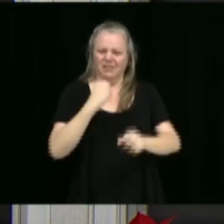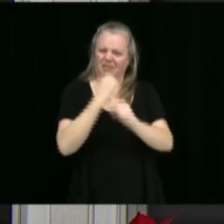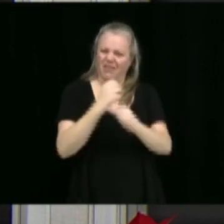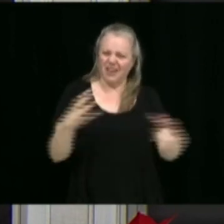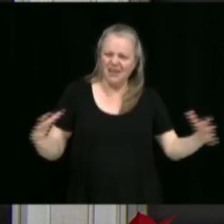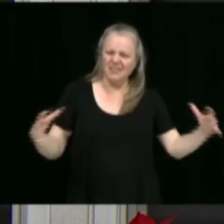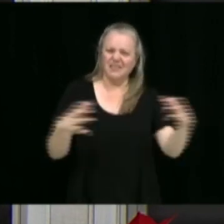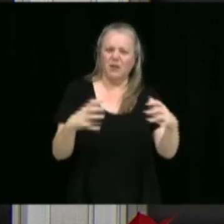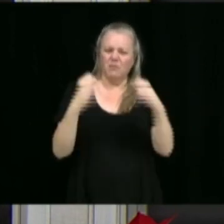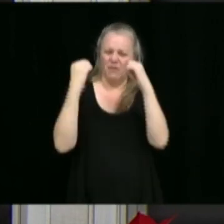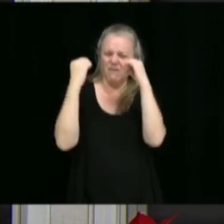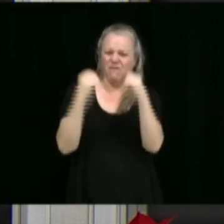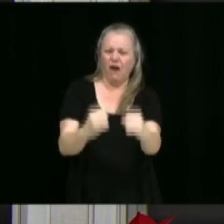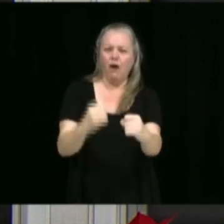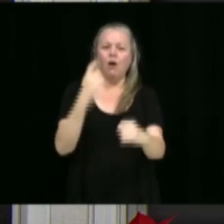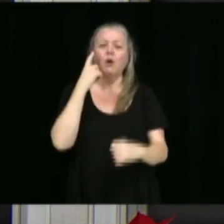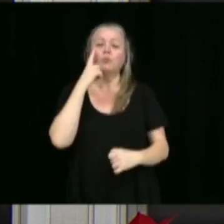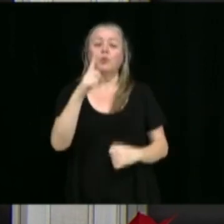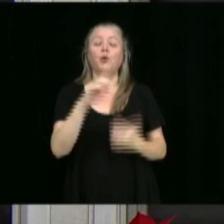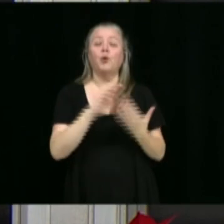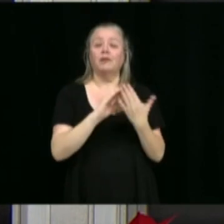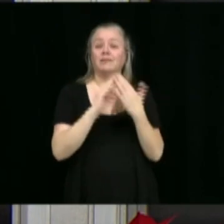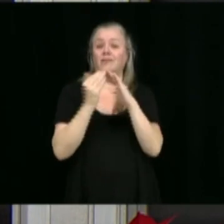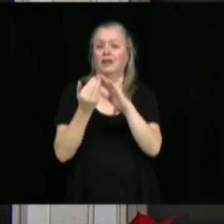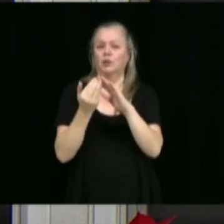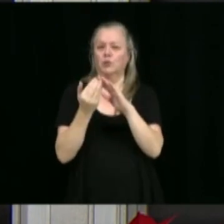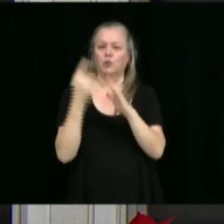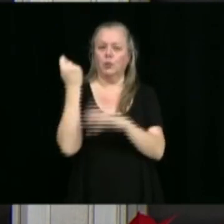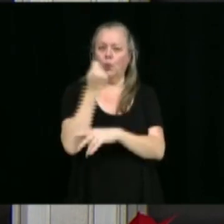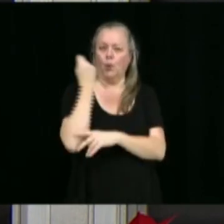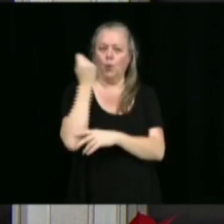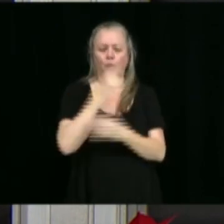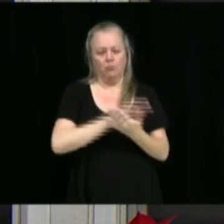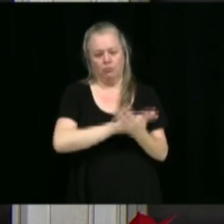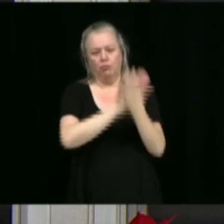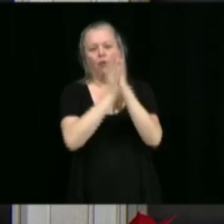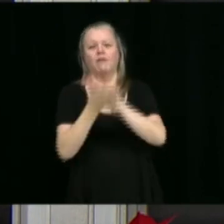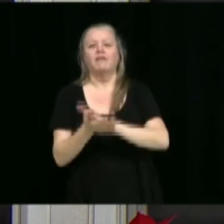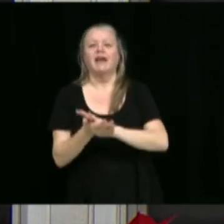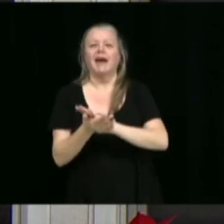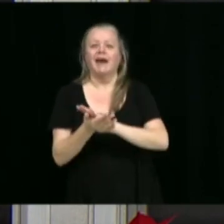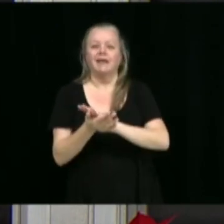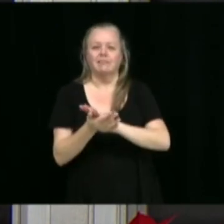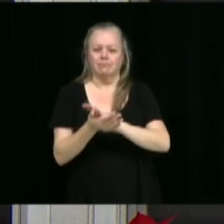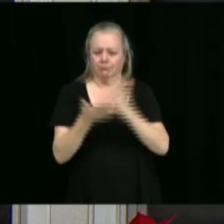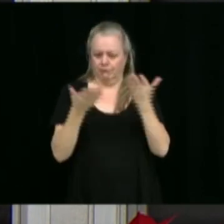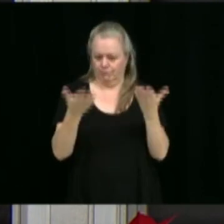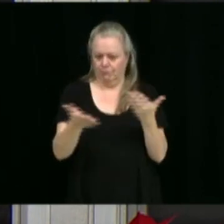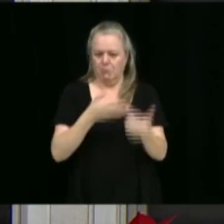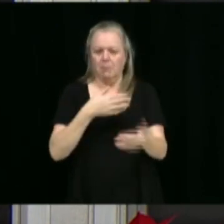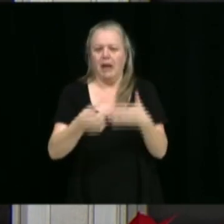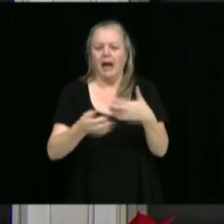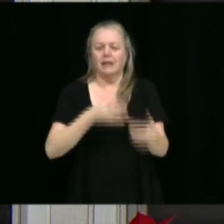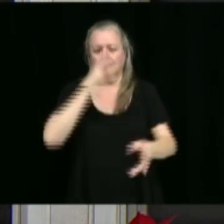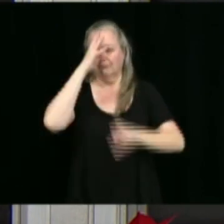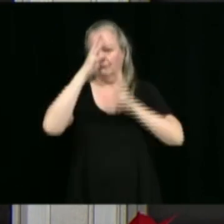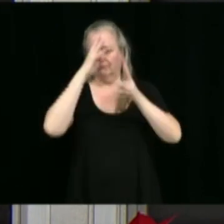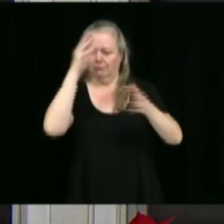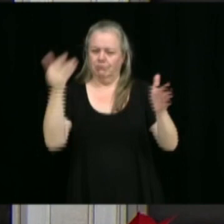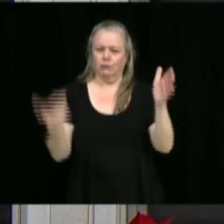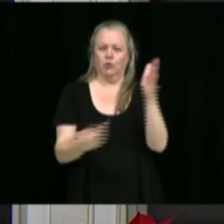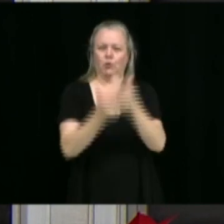de toute la région une cité de l'innovation circulaire et durable. Donc, Victoriaville